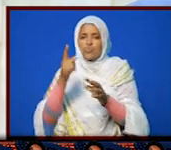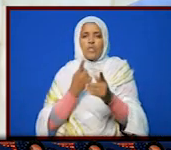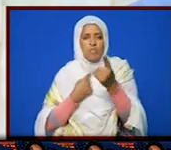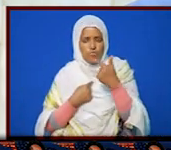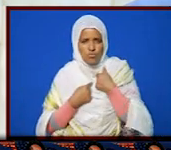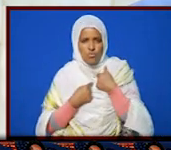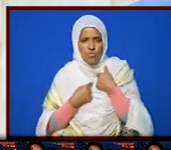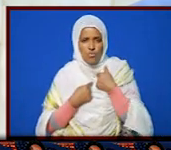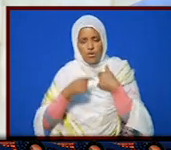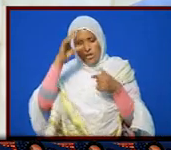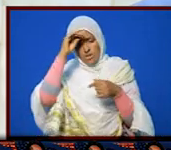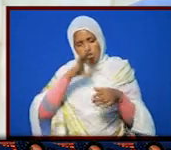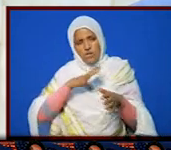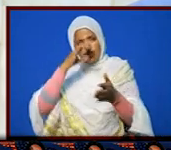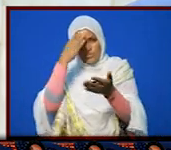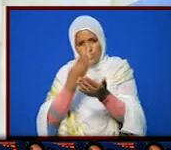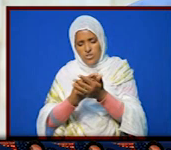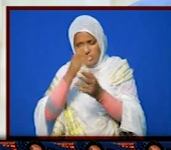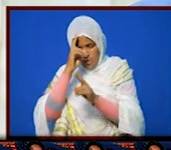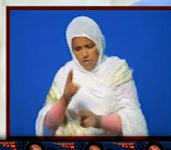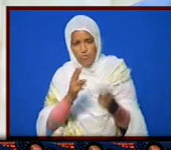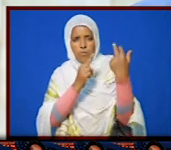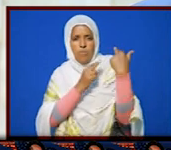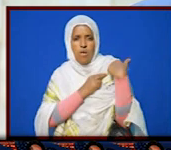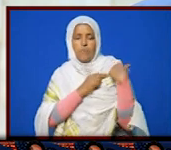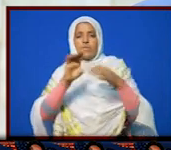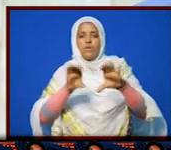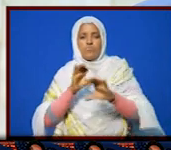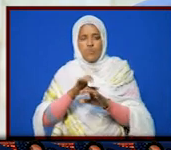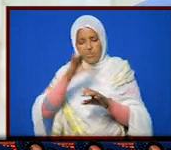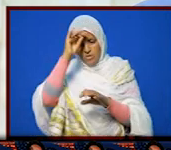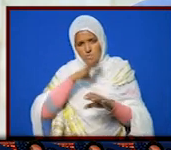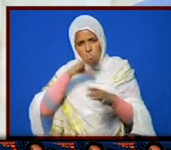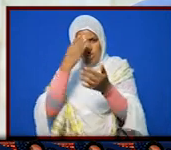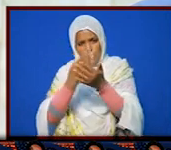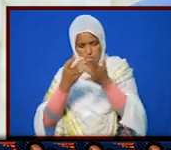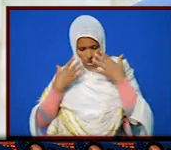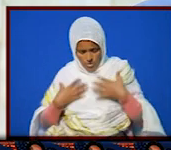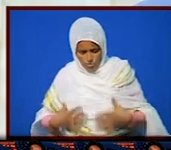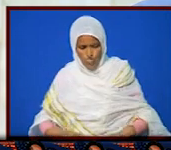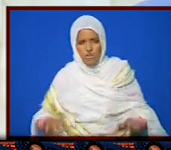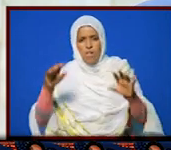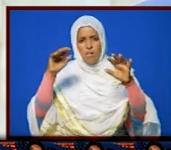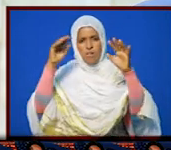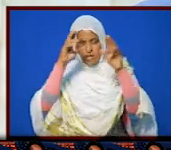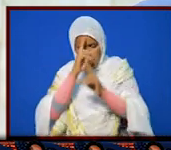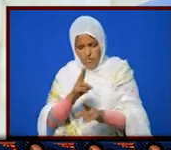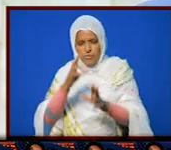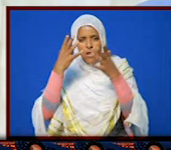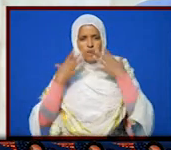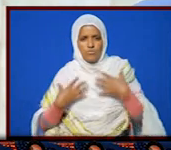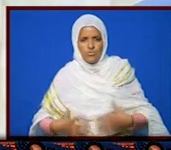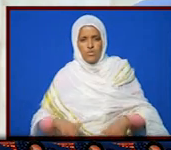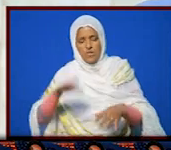ነጻነት አጥቶ እሱ ተጠምቶ የሰውን ልጅ የክብር ባለቤት አድርጎታል። የሰው ልጅ ልብስ አለብሶታል፣